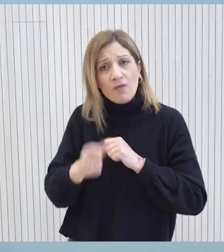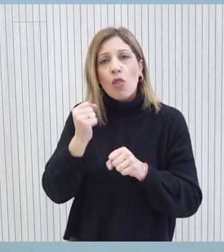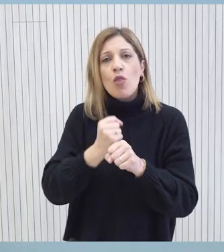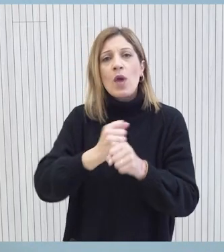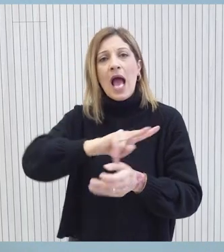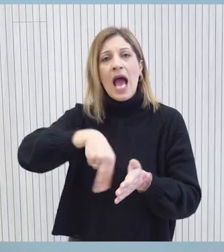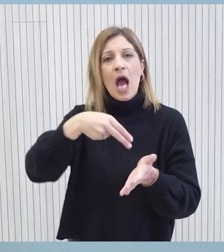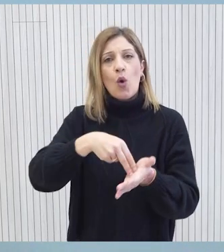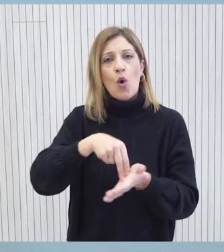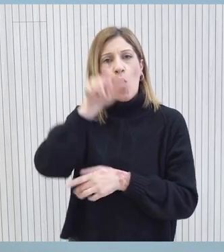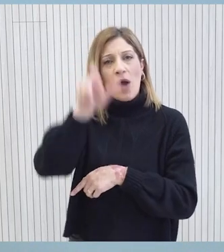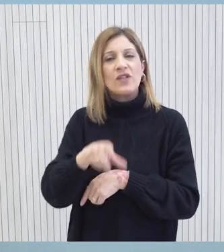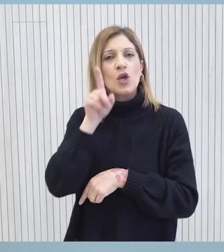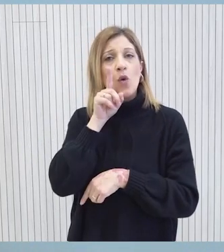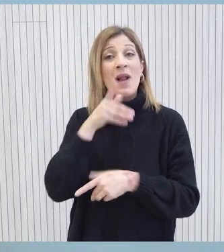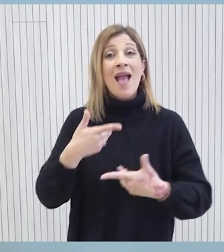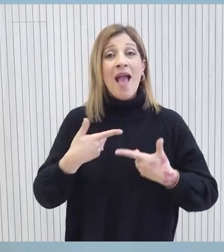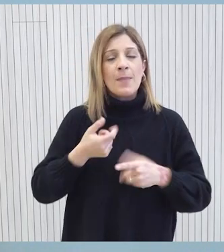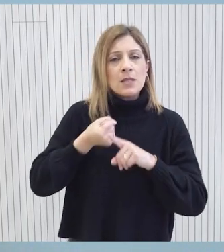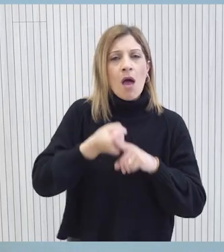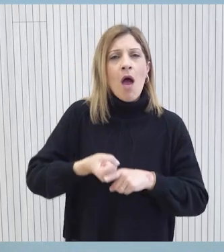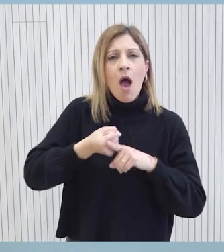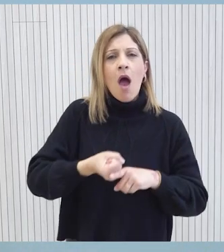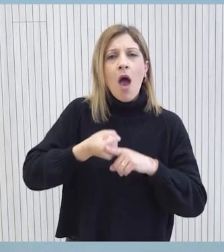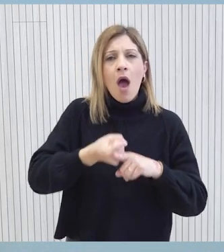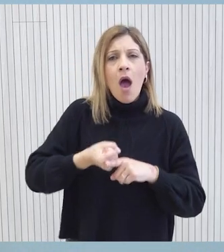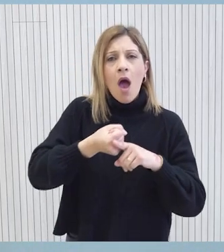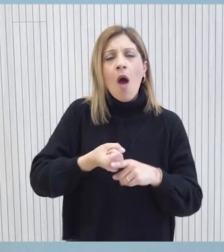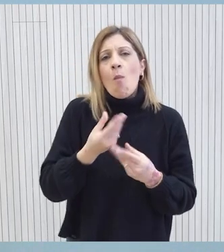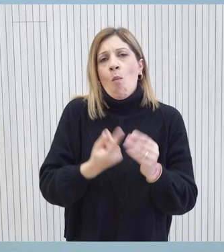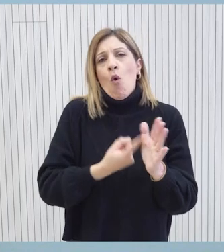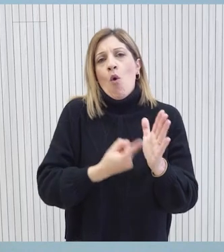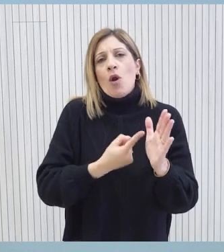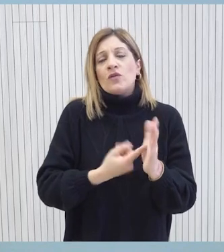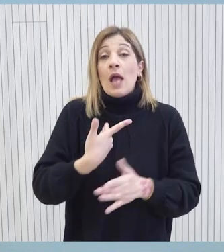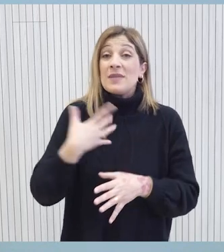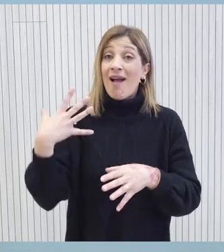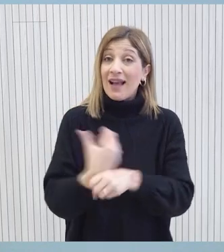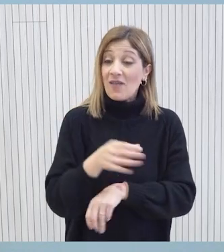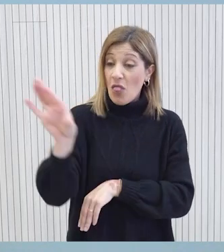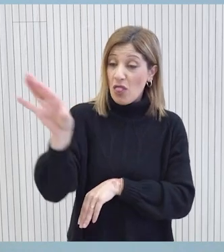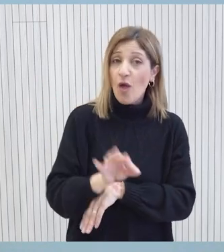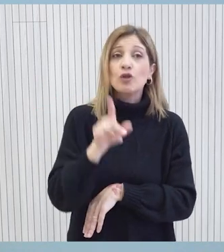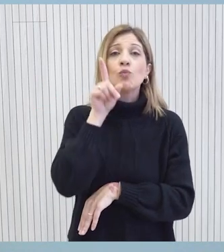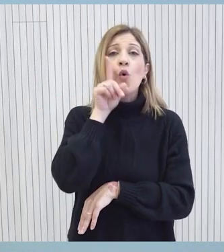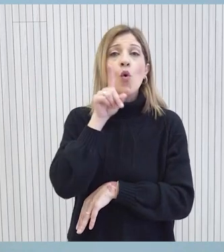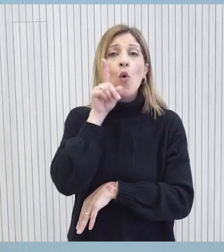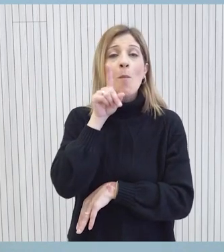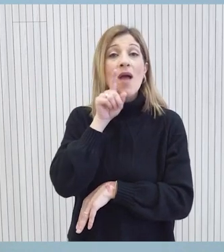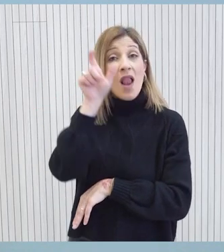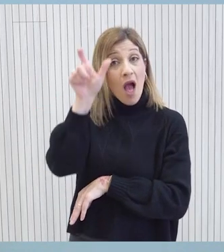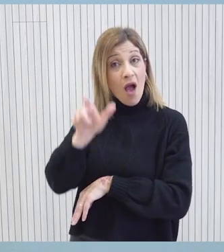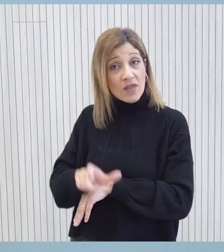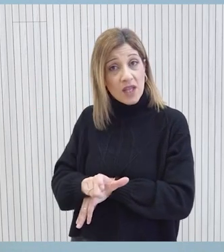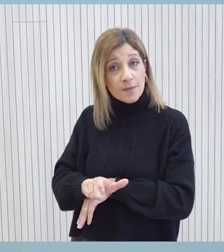Εμείς, ακριβώς μέσα από τις δικές μας επίμονες προσπάθειες, έχει επιδευτεί αυτός ο διορισμός μιας προσωπικότητας που σας θυμίζω ότι